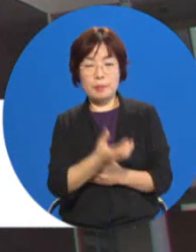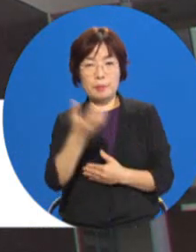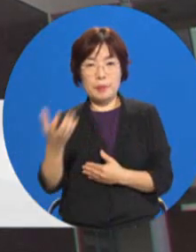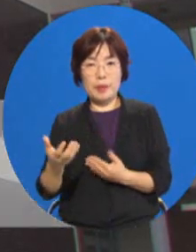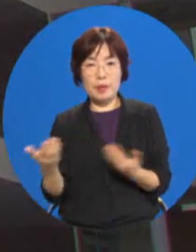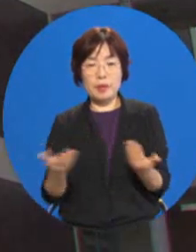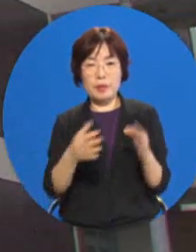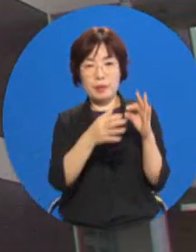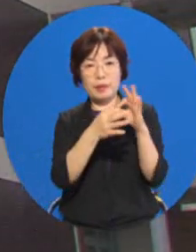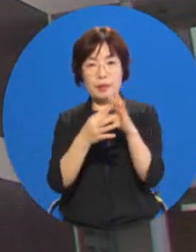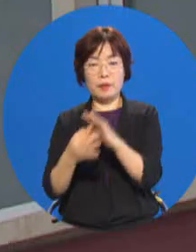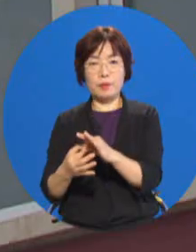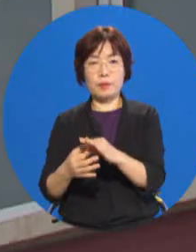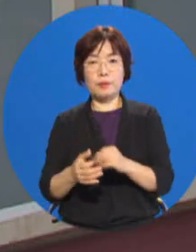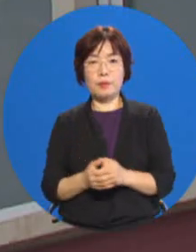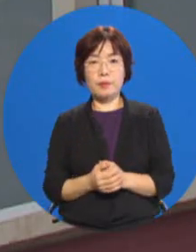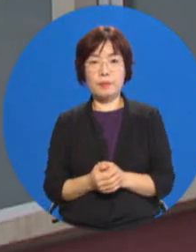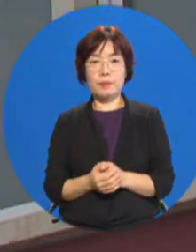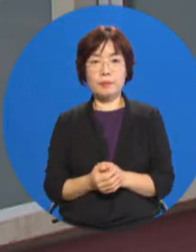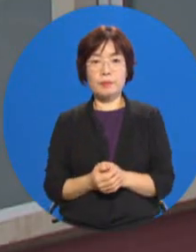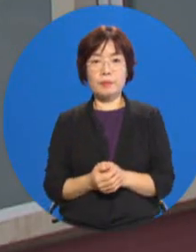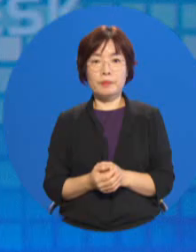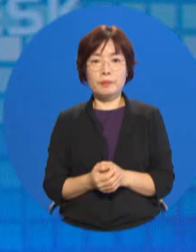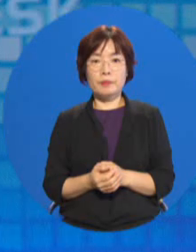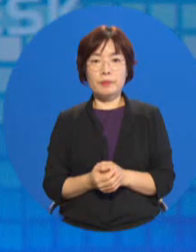만들어 업무를 이어나갈 계획입니다.